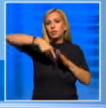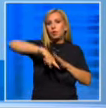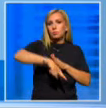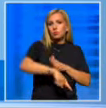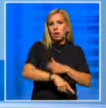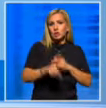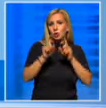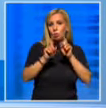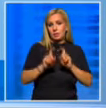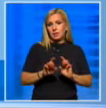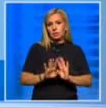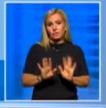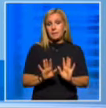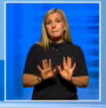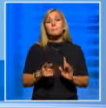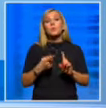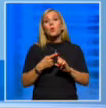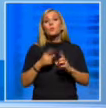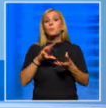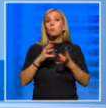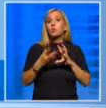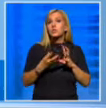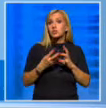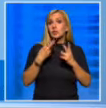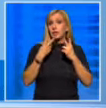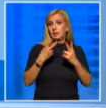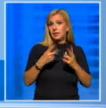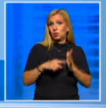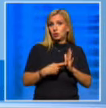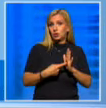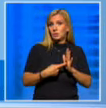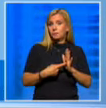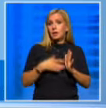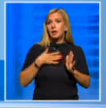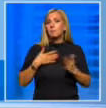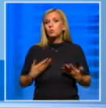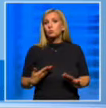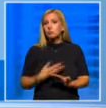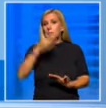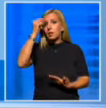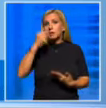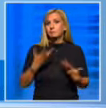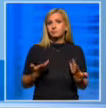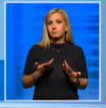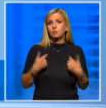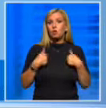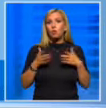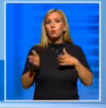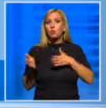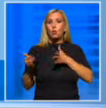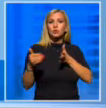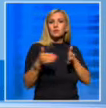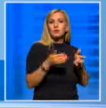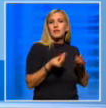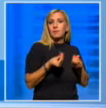ще коментира тези неща. От политическа гледна точка. Това, което има нужда България, тези, които отклоняват